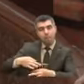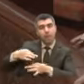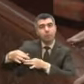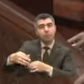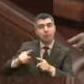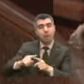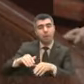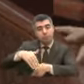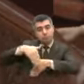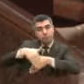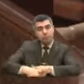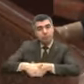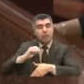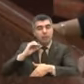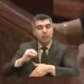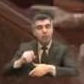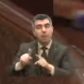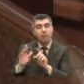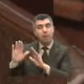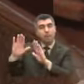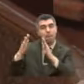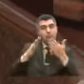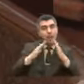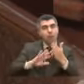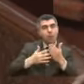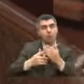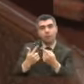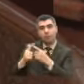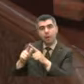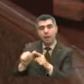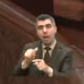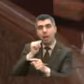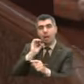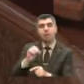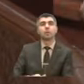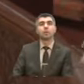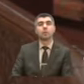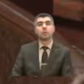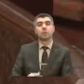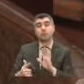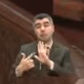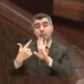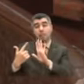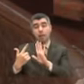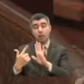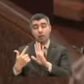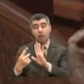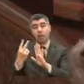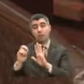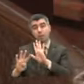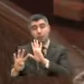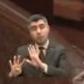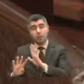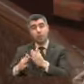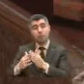المقبرة والمقلع طبقا للموافقة البيئية والحفاظ على النقط المائية. بتاريخ 7 يناير تمت مراسلة المدير الشركة